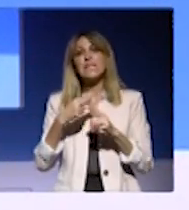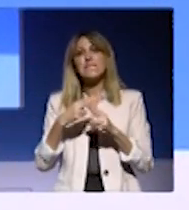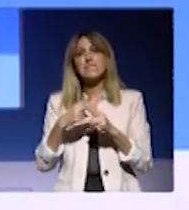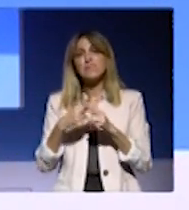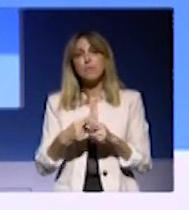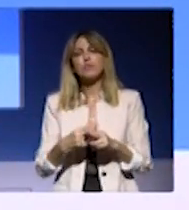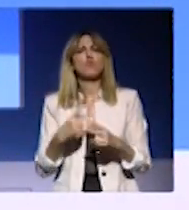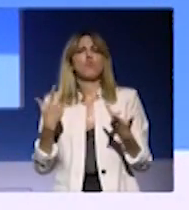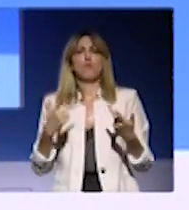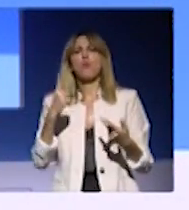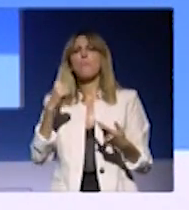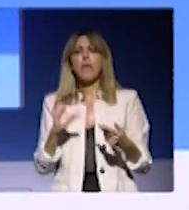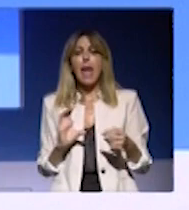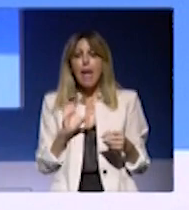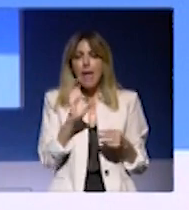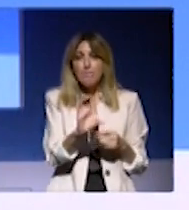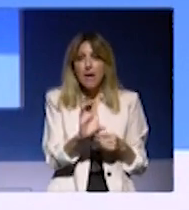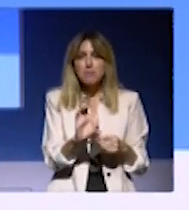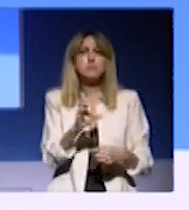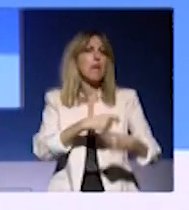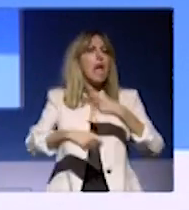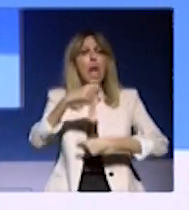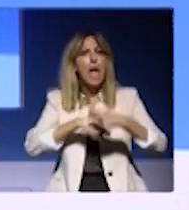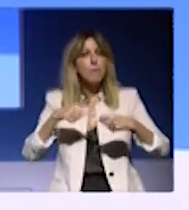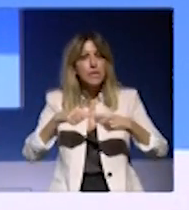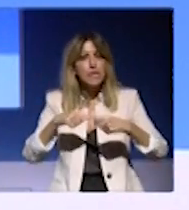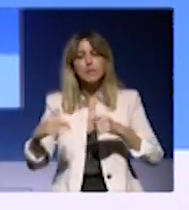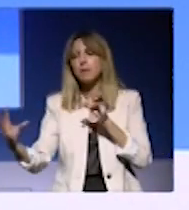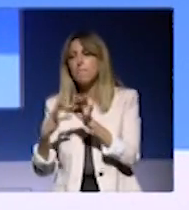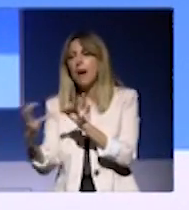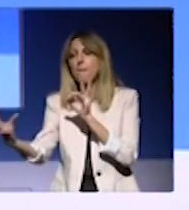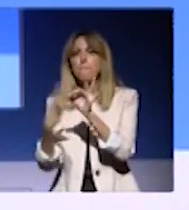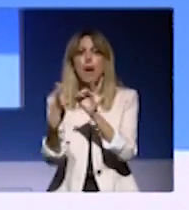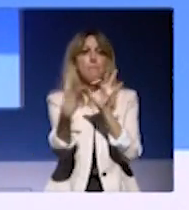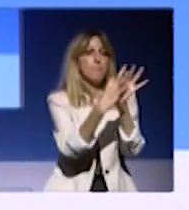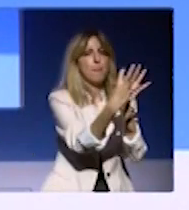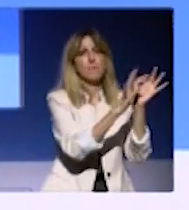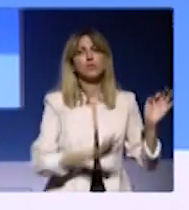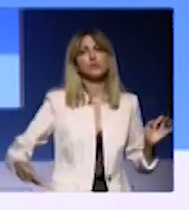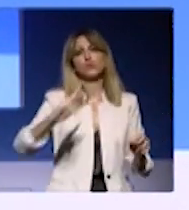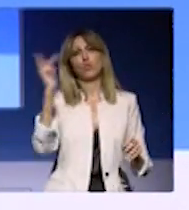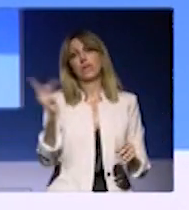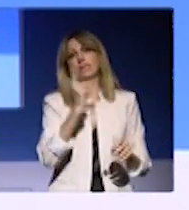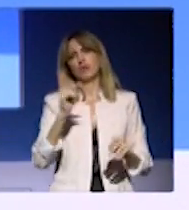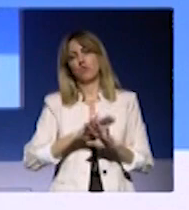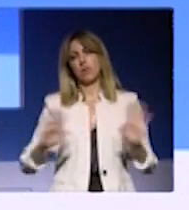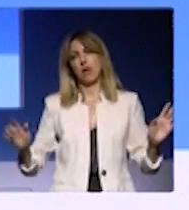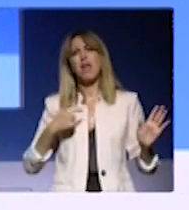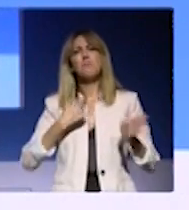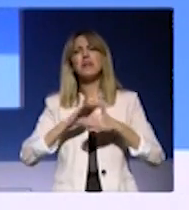κοινωνία και με την τοπική οικονομία. Δεν μιλάμε για επενδύσεις που δημιουργούν